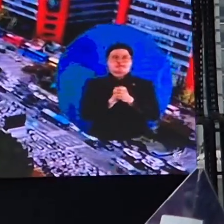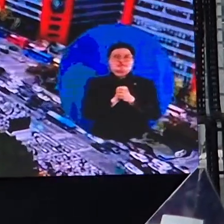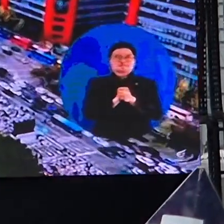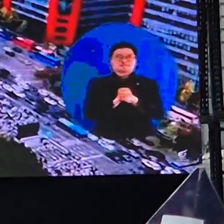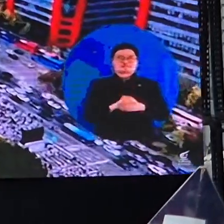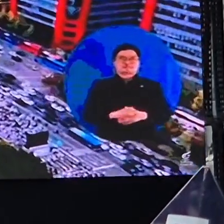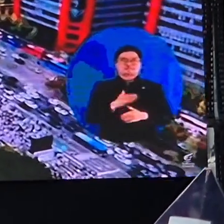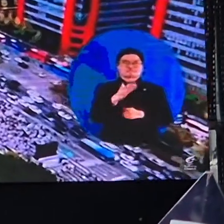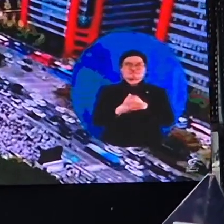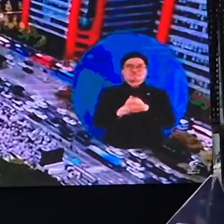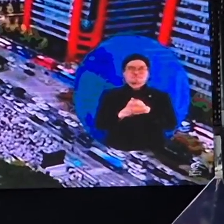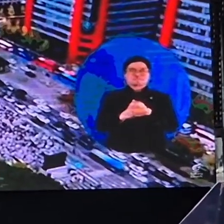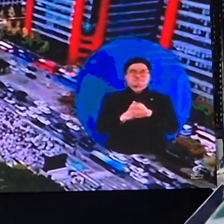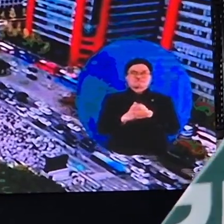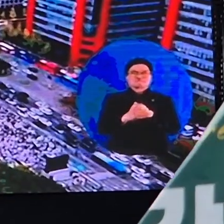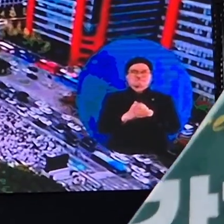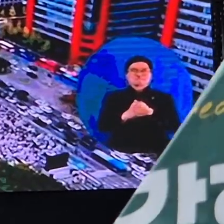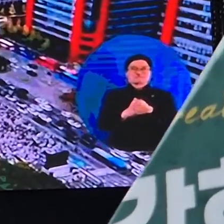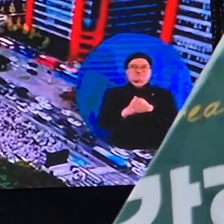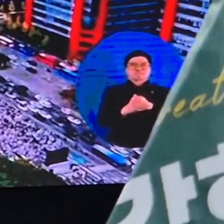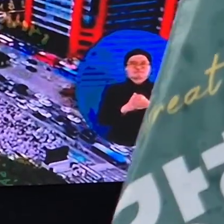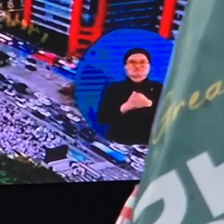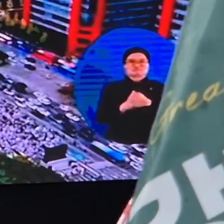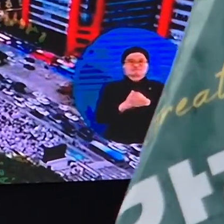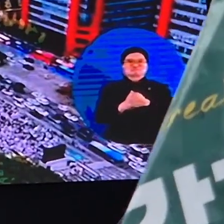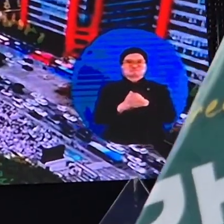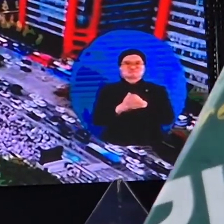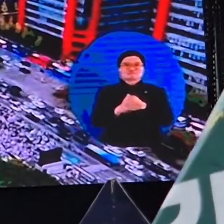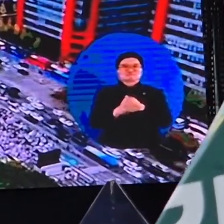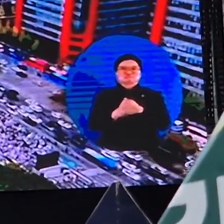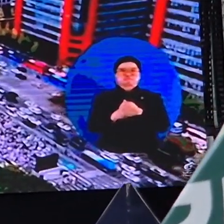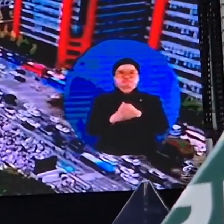하나님 우리를 도와주시옵소서. 하나님 우리가